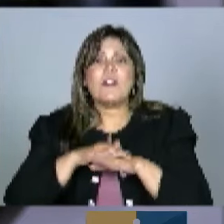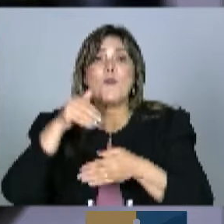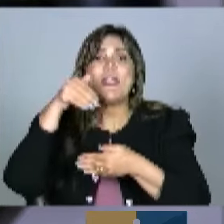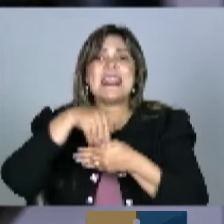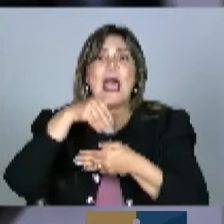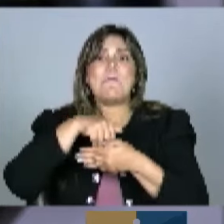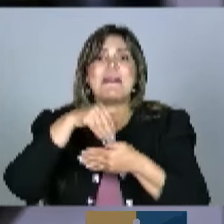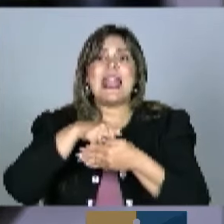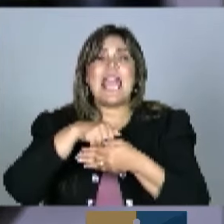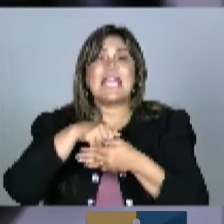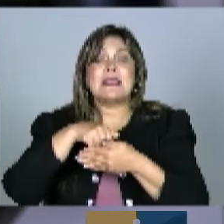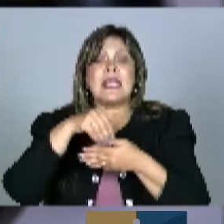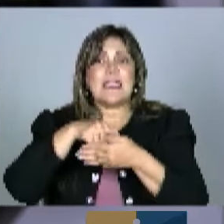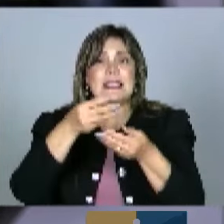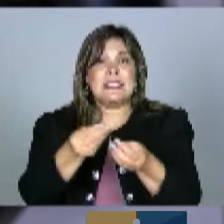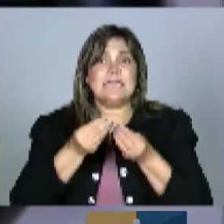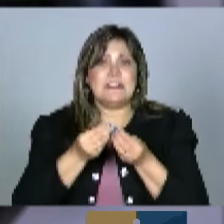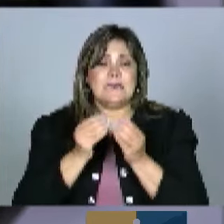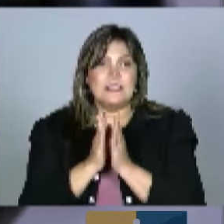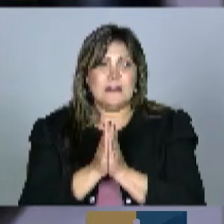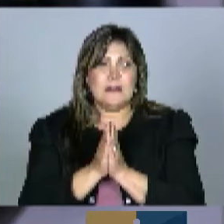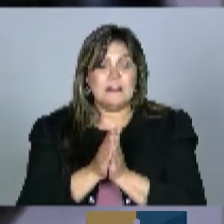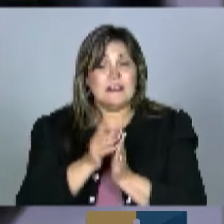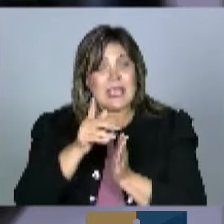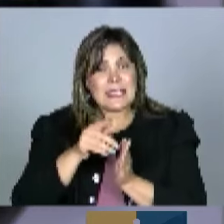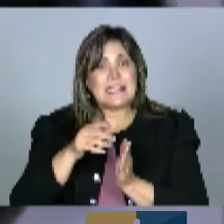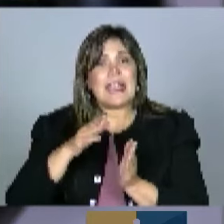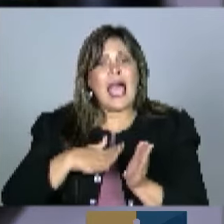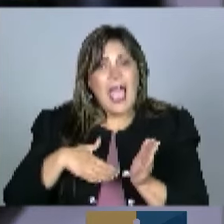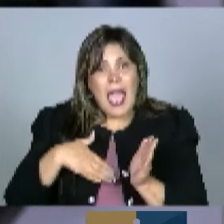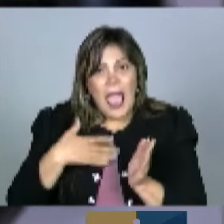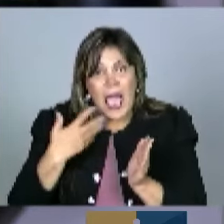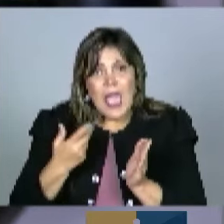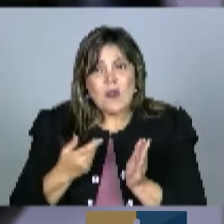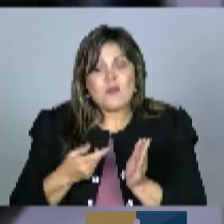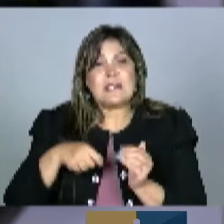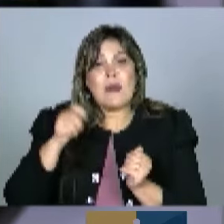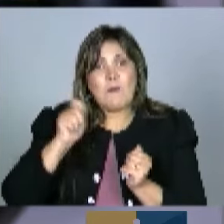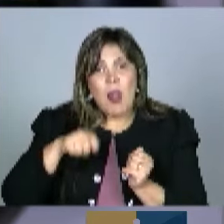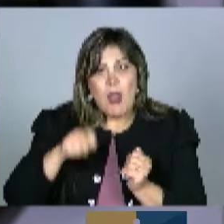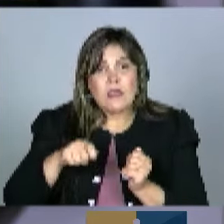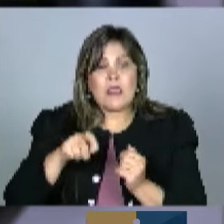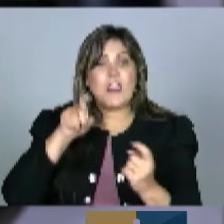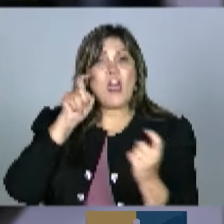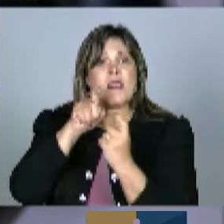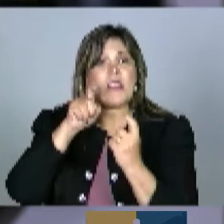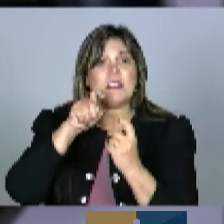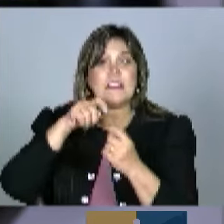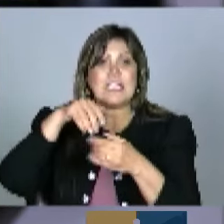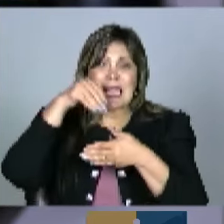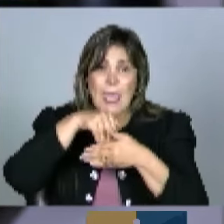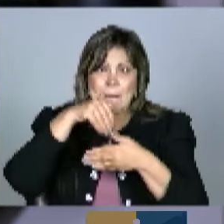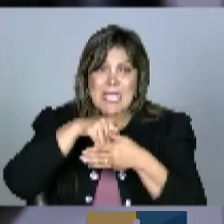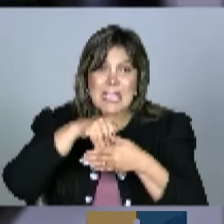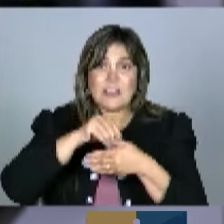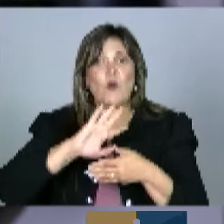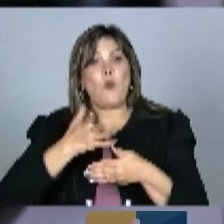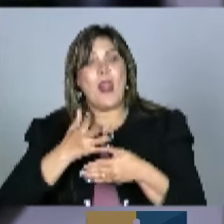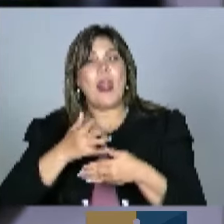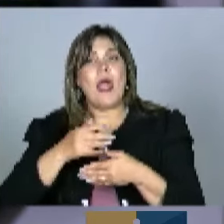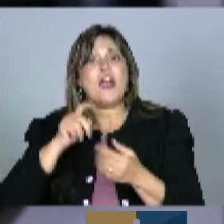المعاش يعني انت عاوز ترفع دعوه ضد التامينات انا بسالكم ارفعها ضد ايه يعني هي